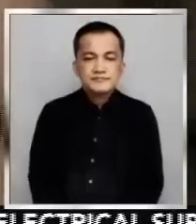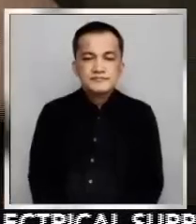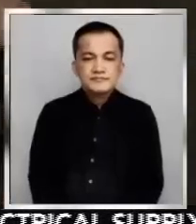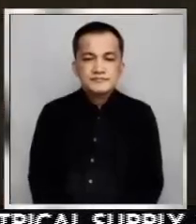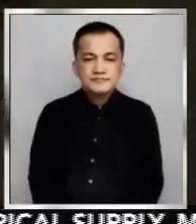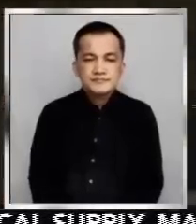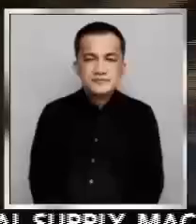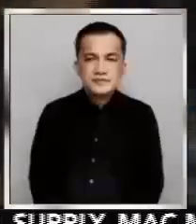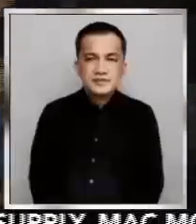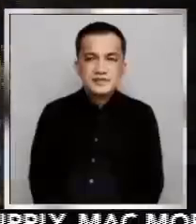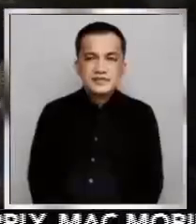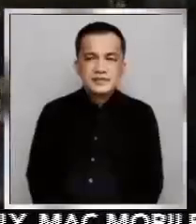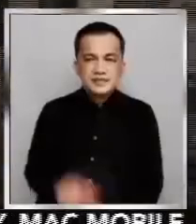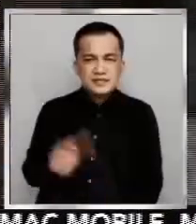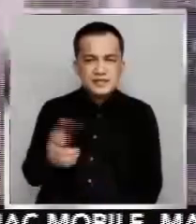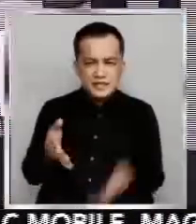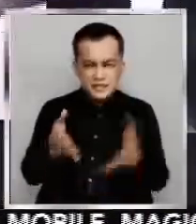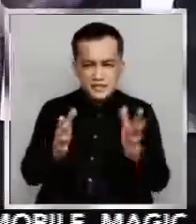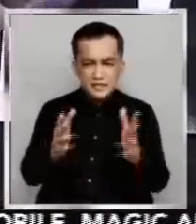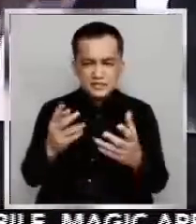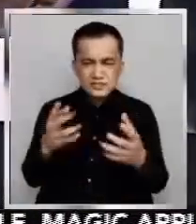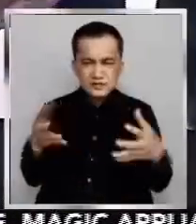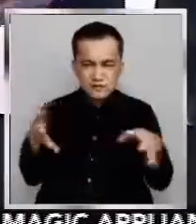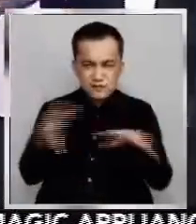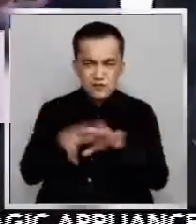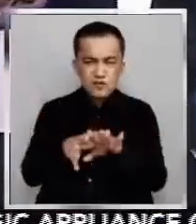Let's walk in!